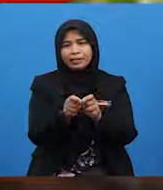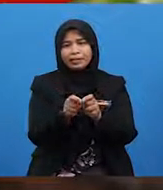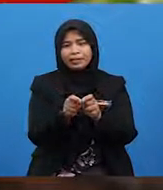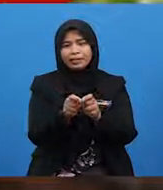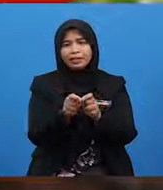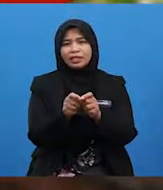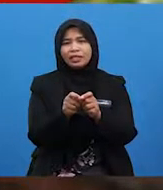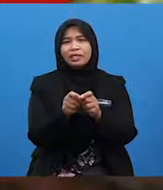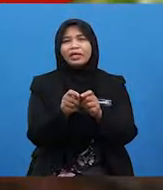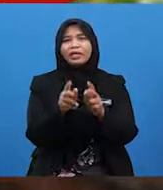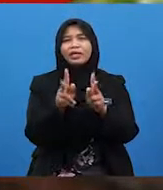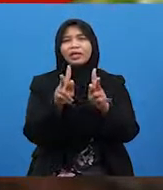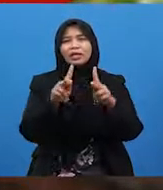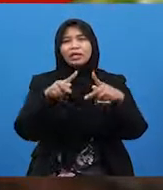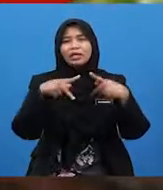kita,